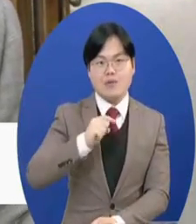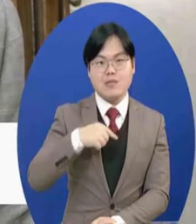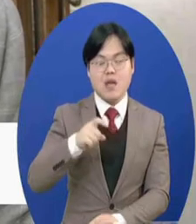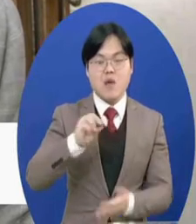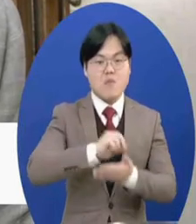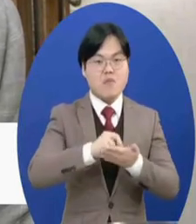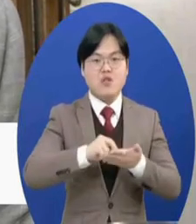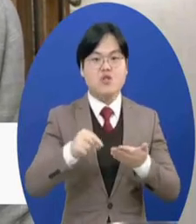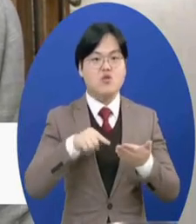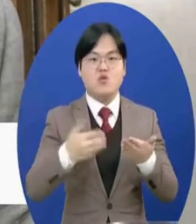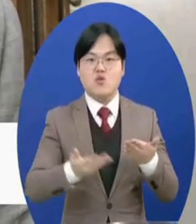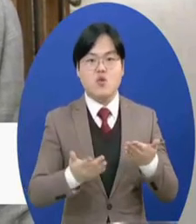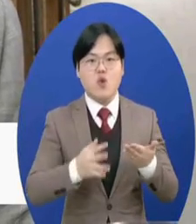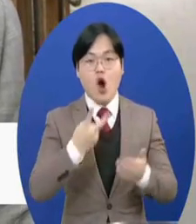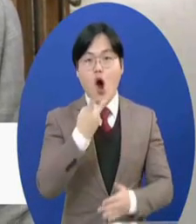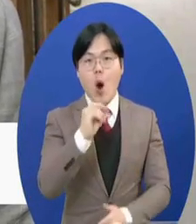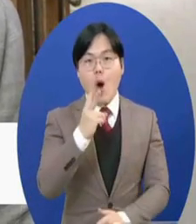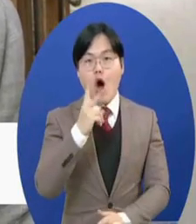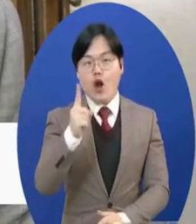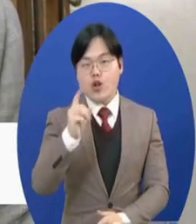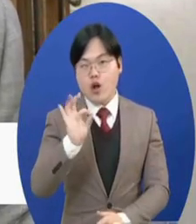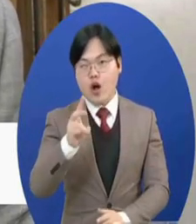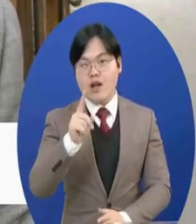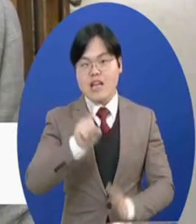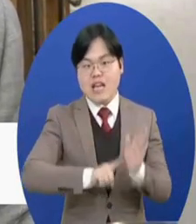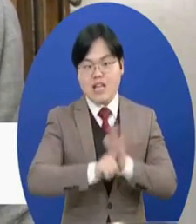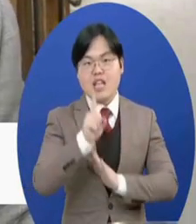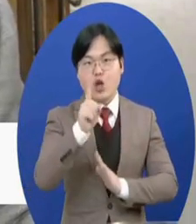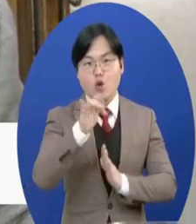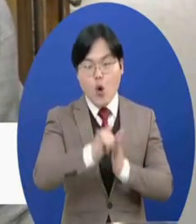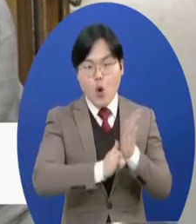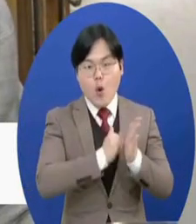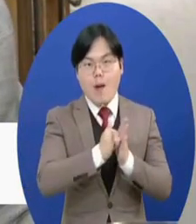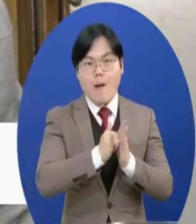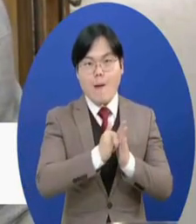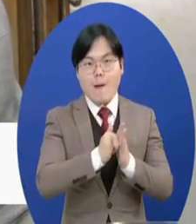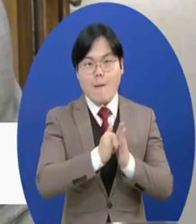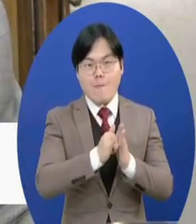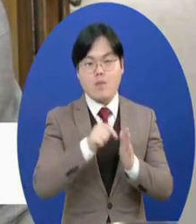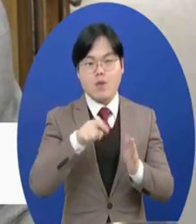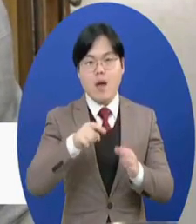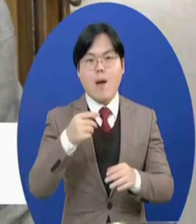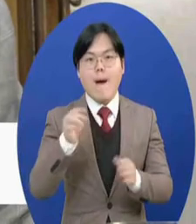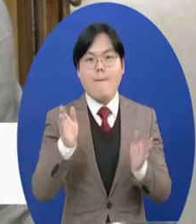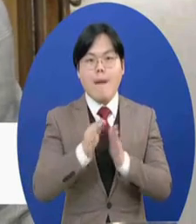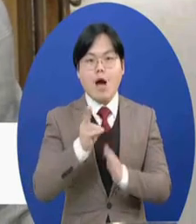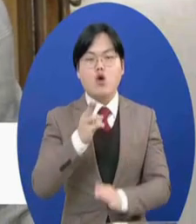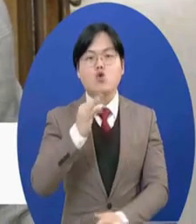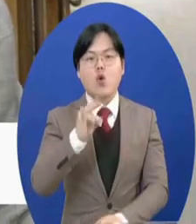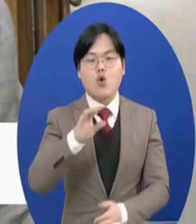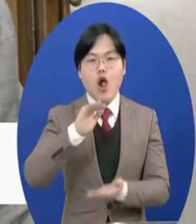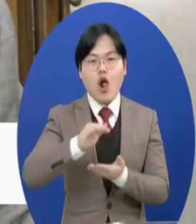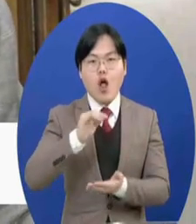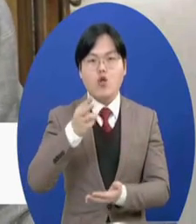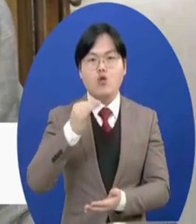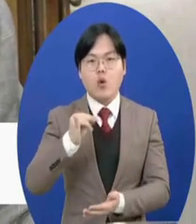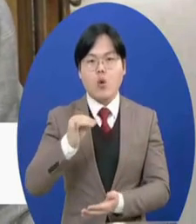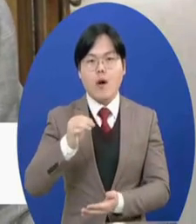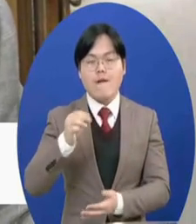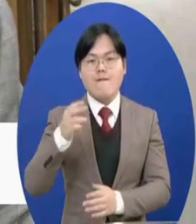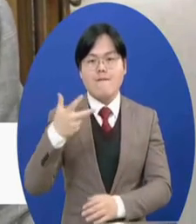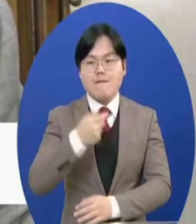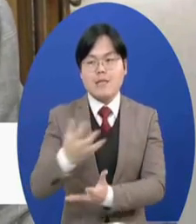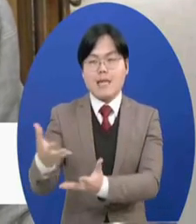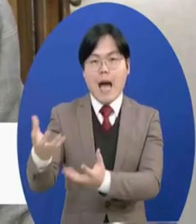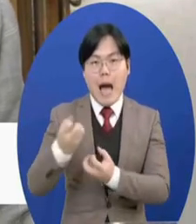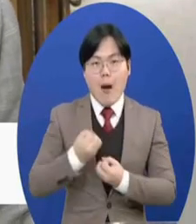бичигт болох тэр 21 оны эхний өдрөд багтаа вакцина бага хэмжээний тунгаар ихний хэлжийн тунгаа вакцинуудыг хүлээж